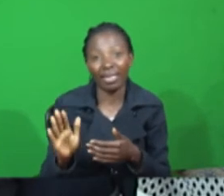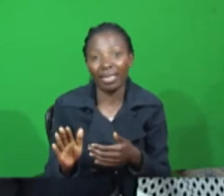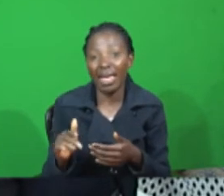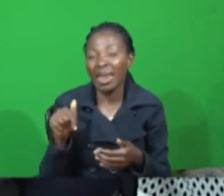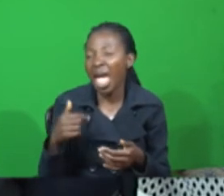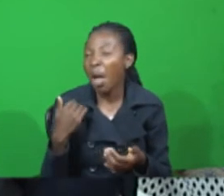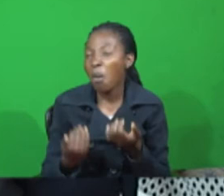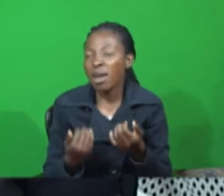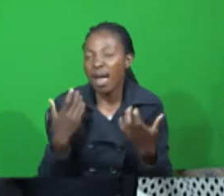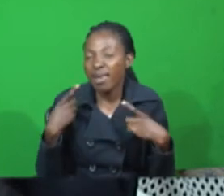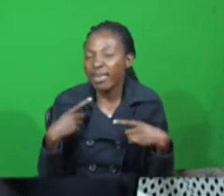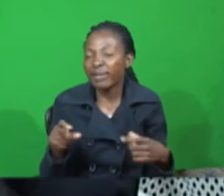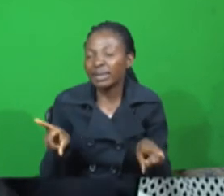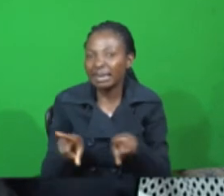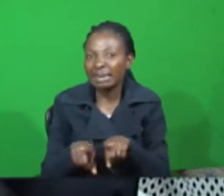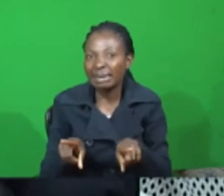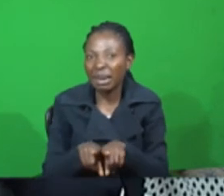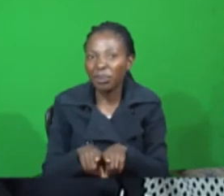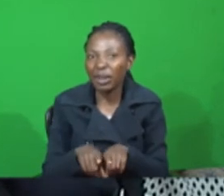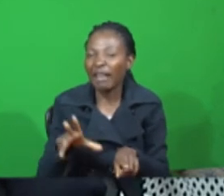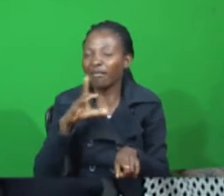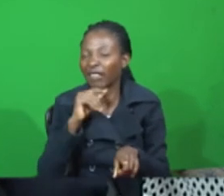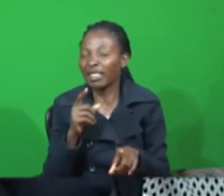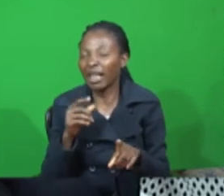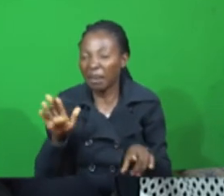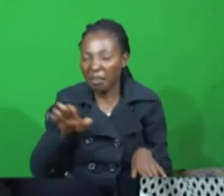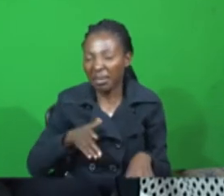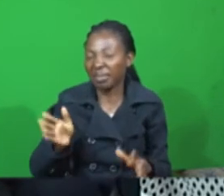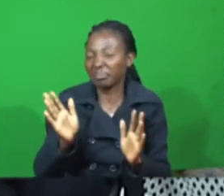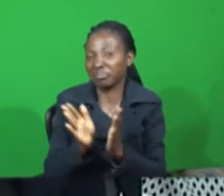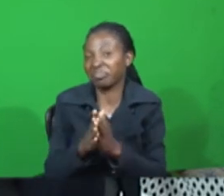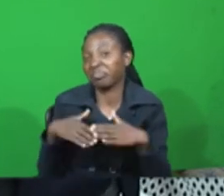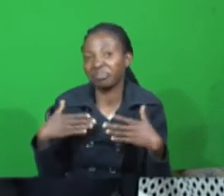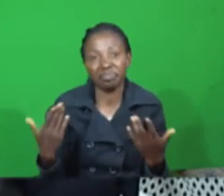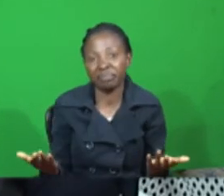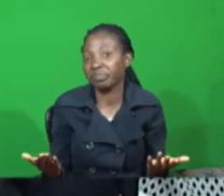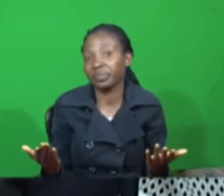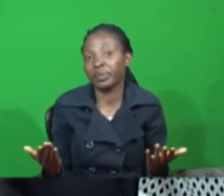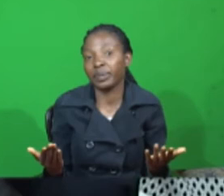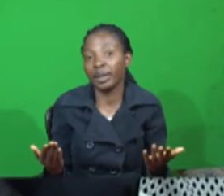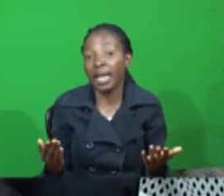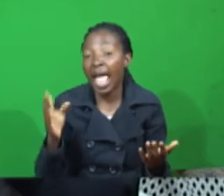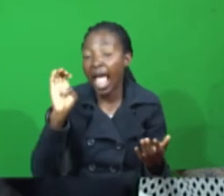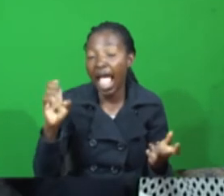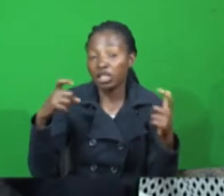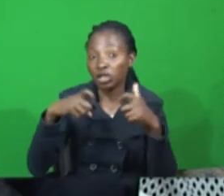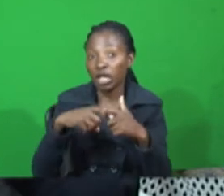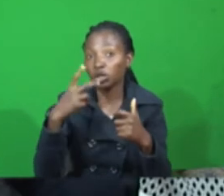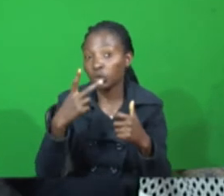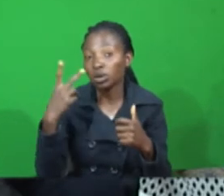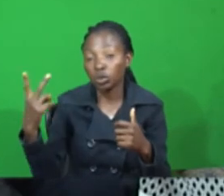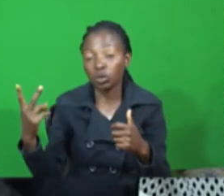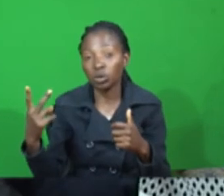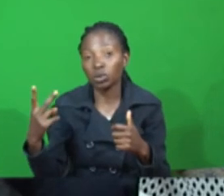Iwe uriko baba. Wakonzeresa mai vacho kuti vararamise kunge chirikadzi. Ndo zvinobva zvatorwa kana odozi yaudodirakaridza Exodus 22. Alright.